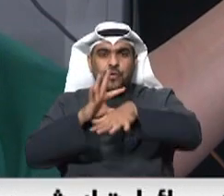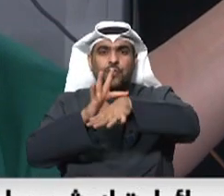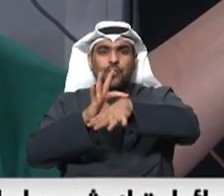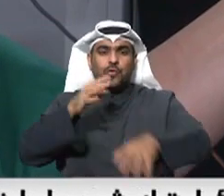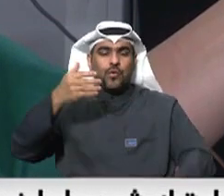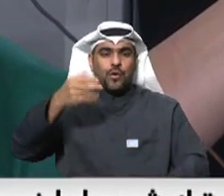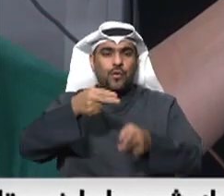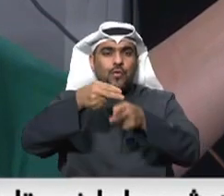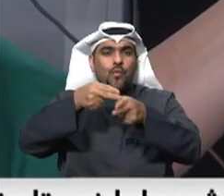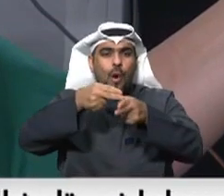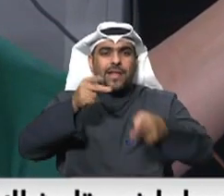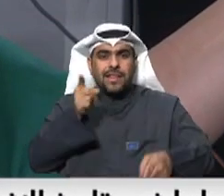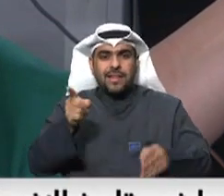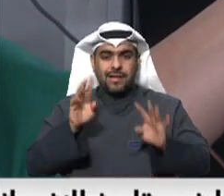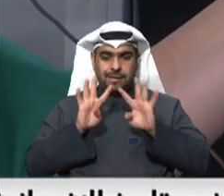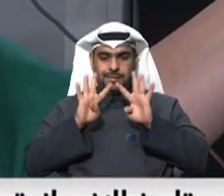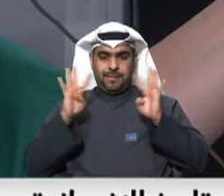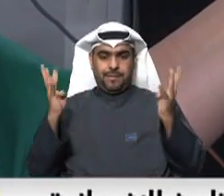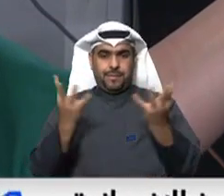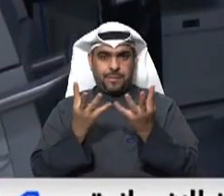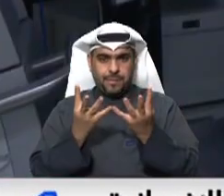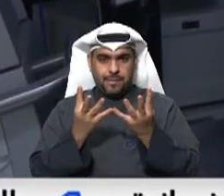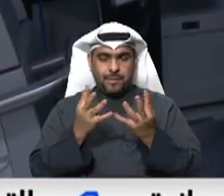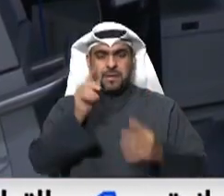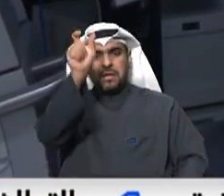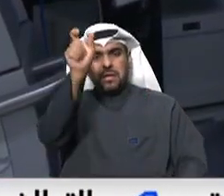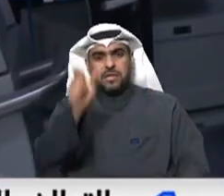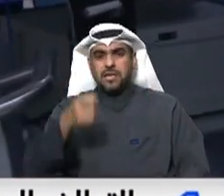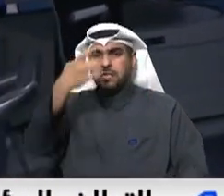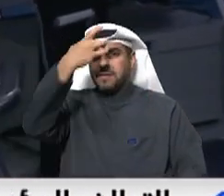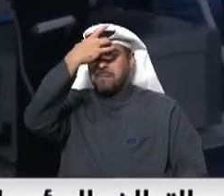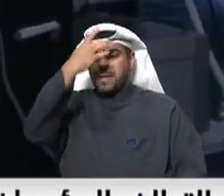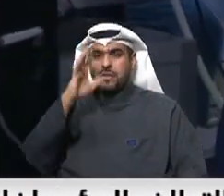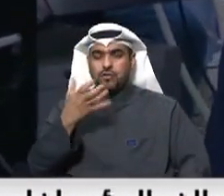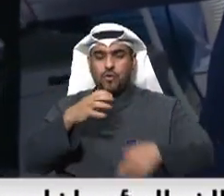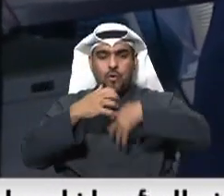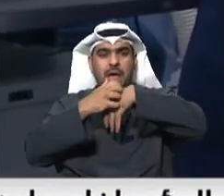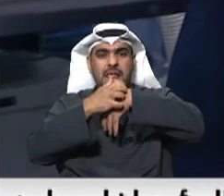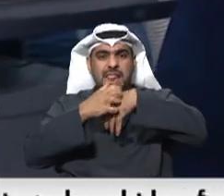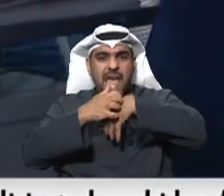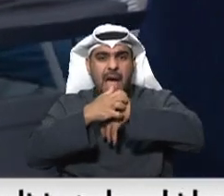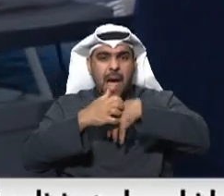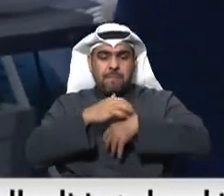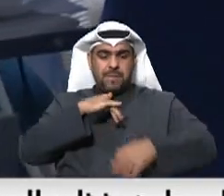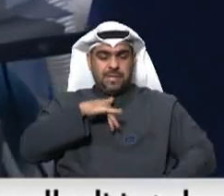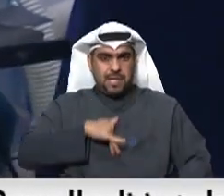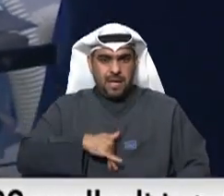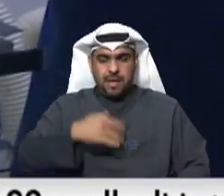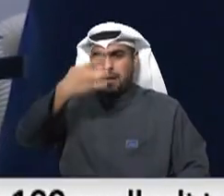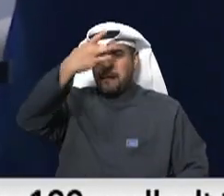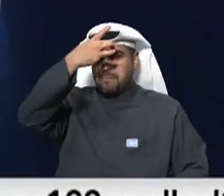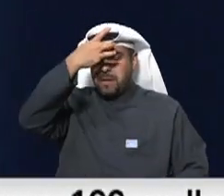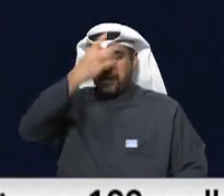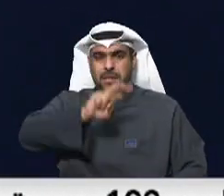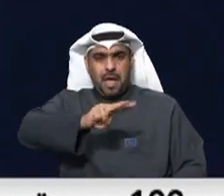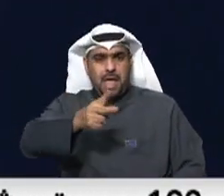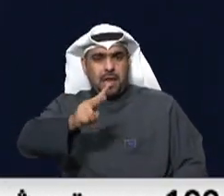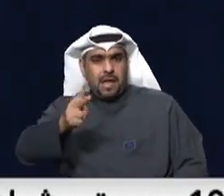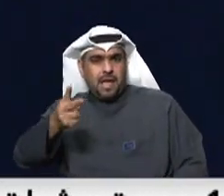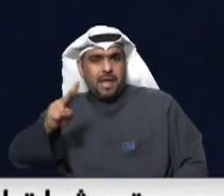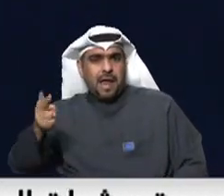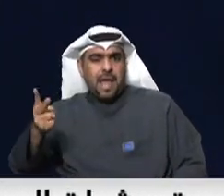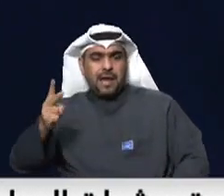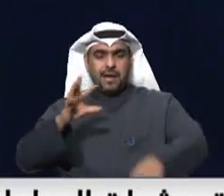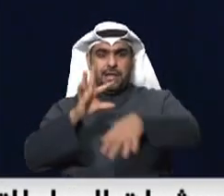يعانوا من التهابات مزمنه يقف مشروع الاطباء الزوار كسفير للتغيير الايجابي